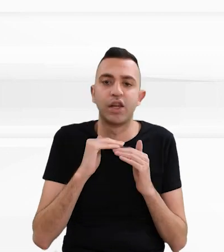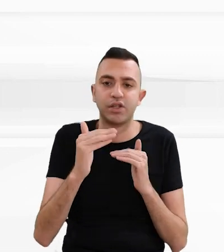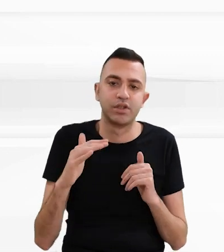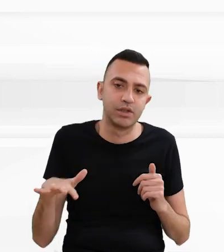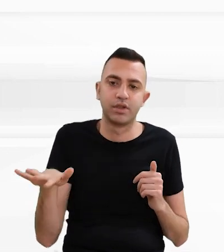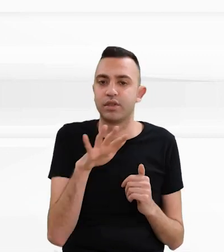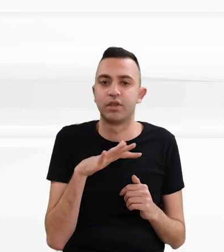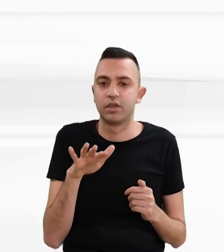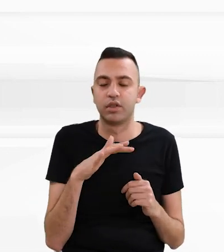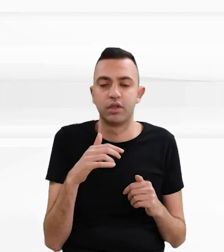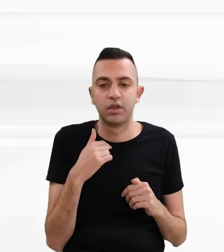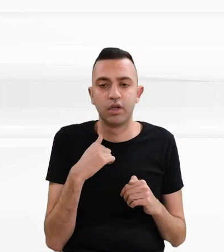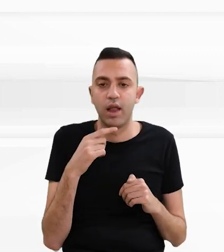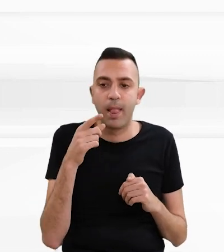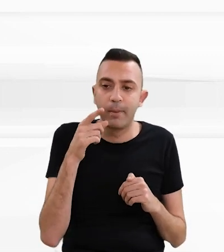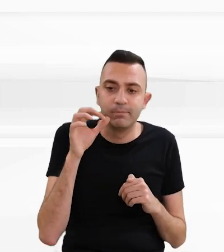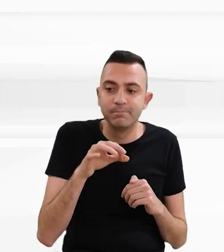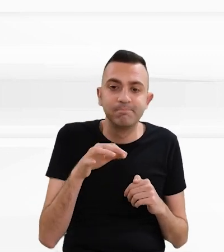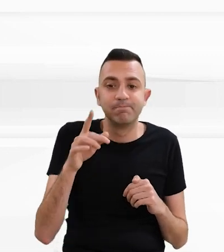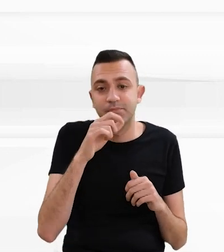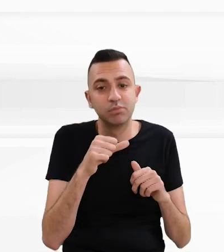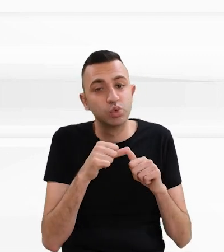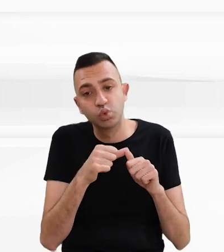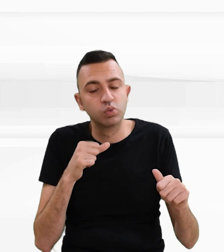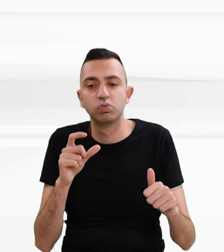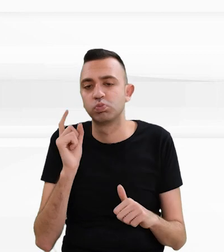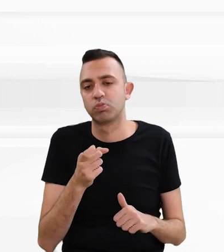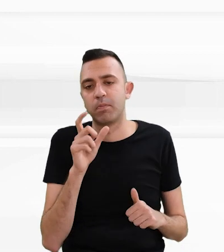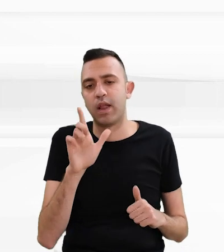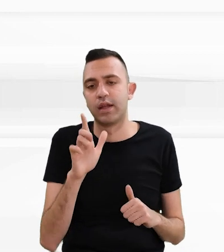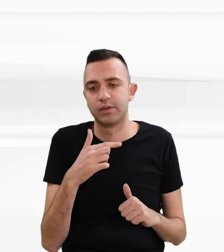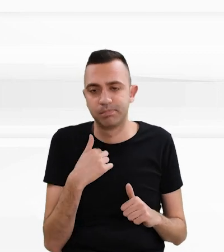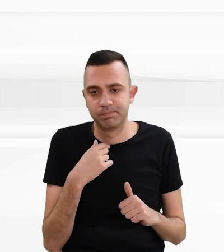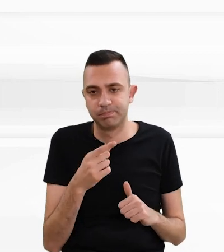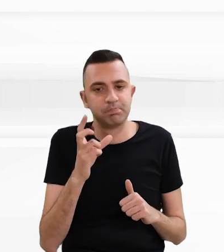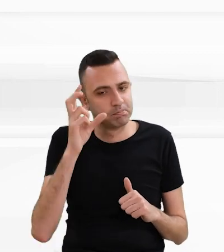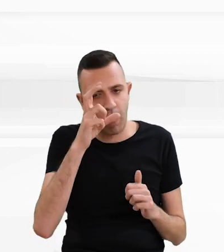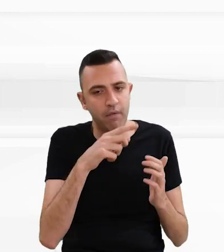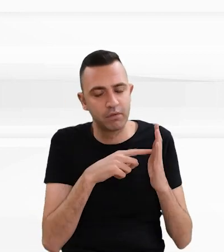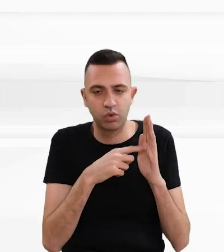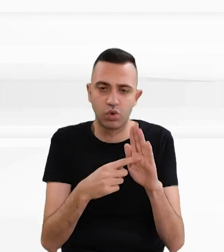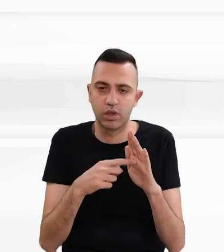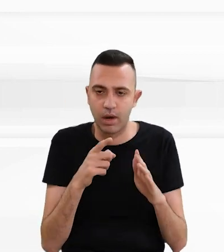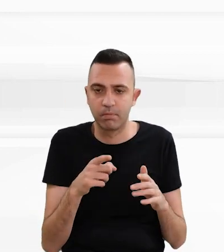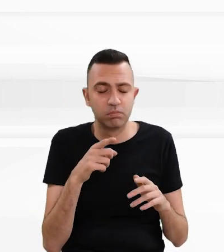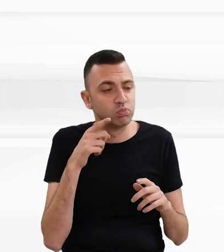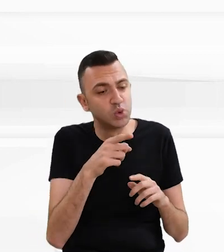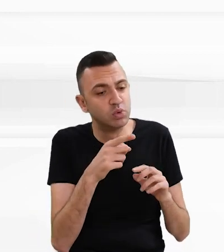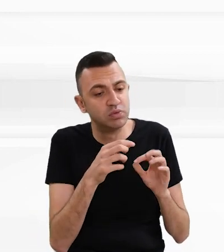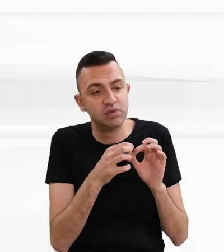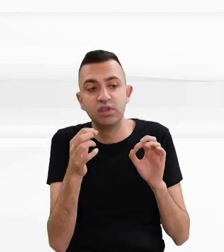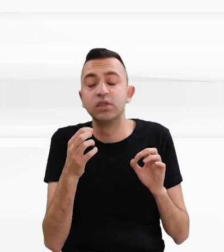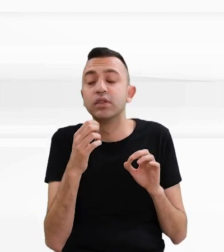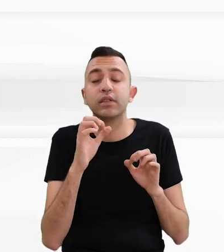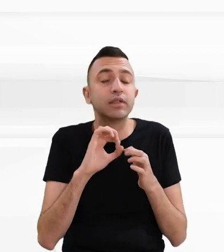bakın benim şu kenarı uzunluğunda bulmam lazım neresi şurası Şöyle mavi ile gösterelim Peki bu kenar